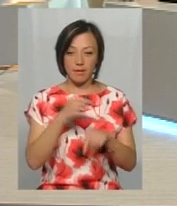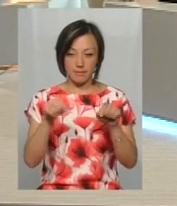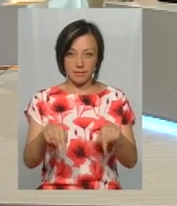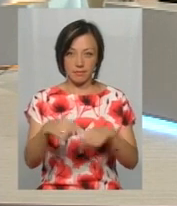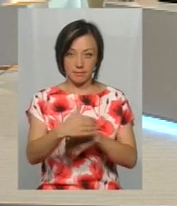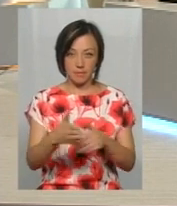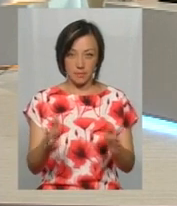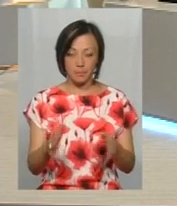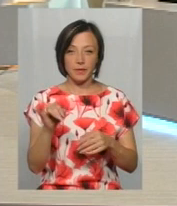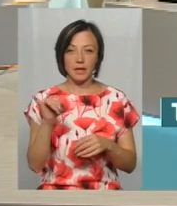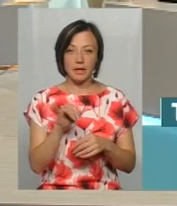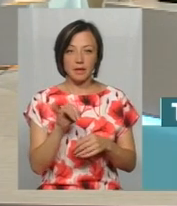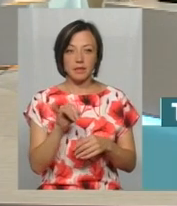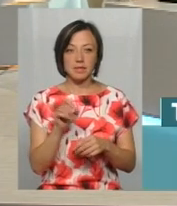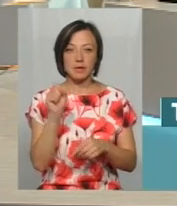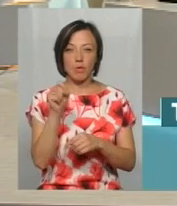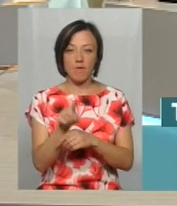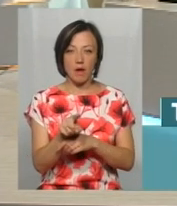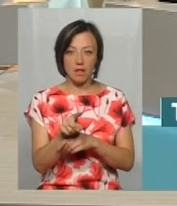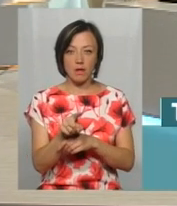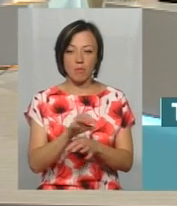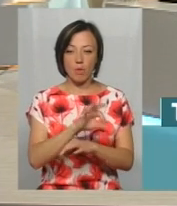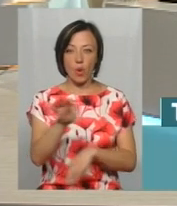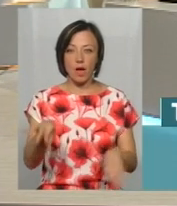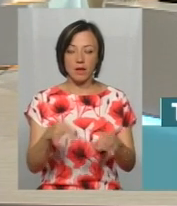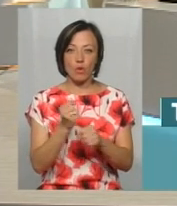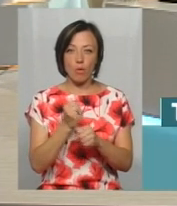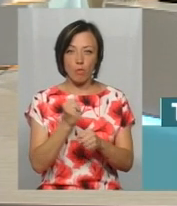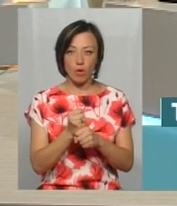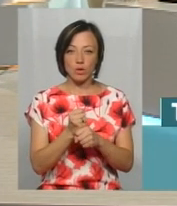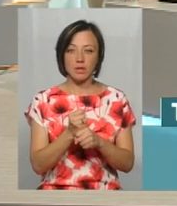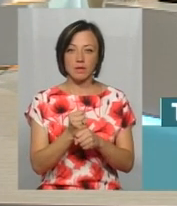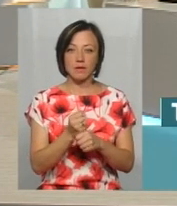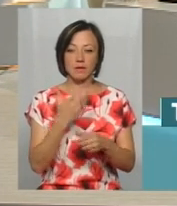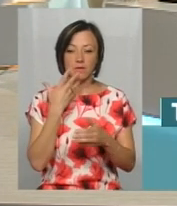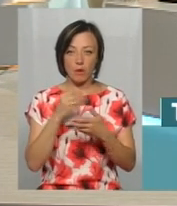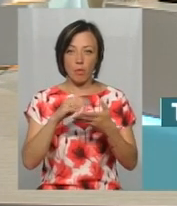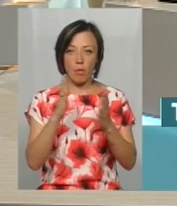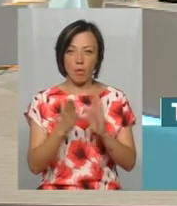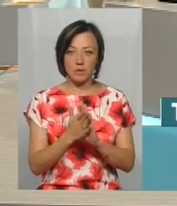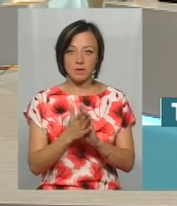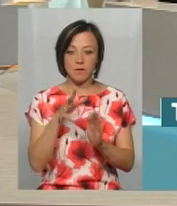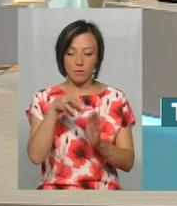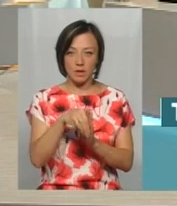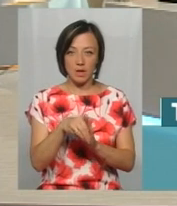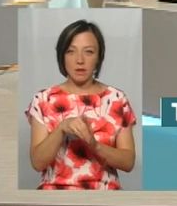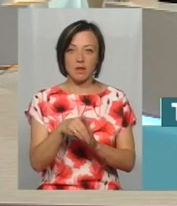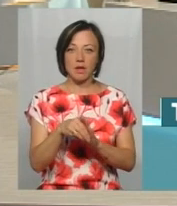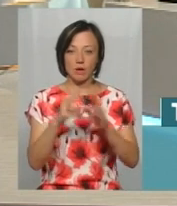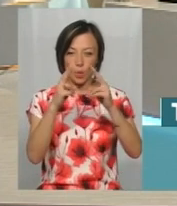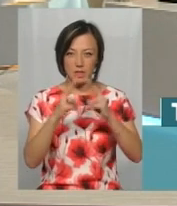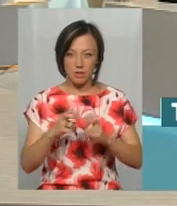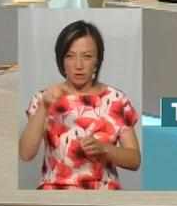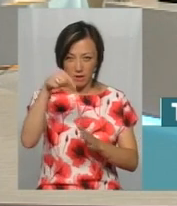цей контейнер. І потім замовляли проєктні роботи, які в своєму обсязі включали геодезичні